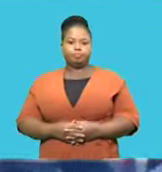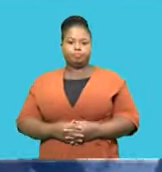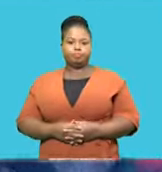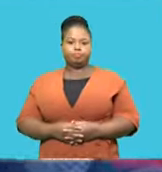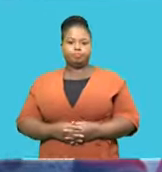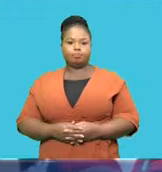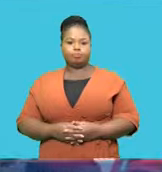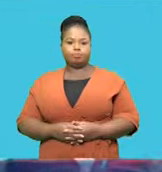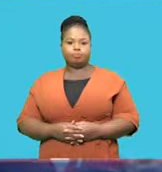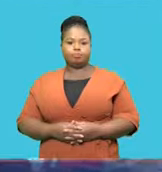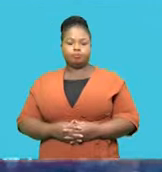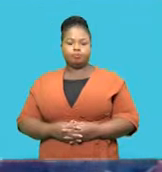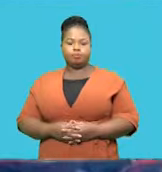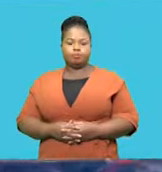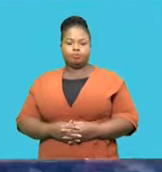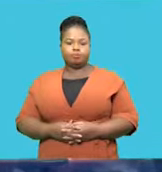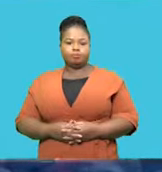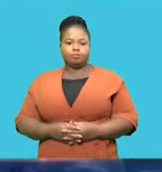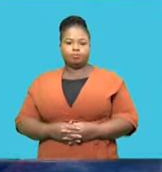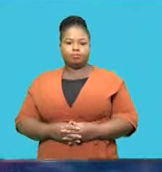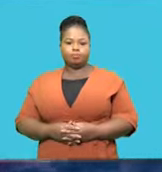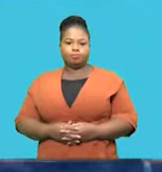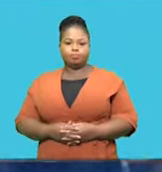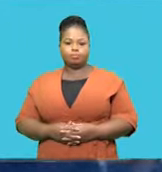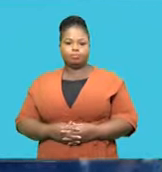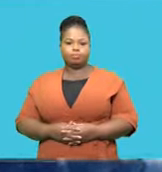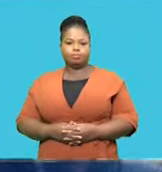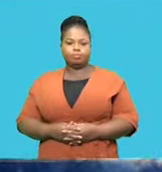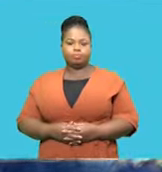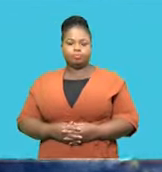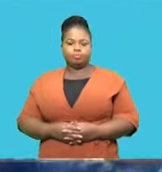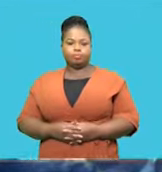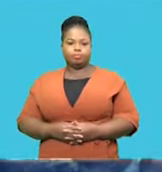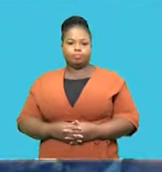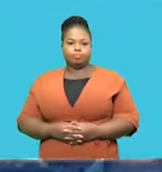Ezindabeni zeSoweto TV ngingujabulansele ngisemfulo.